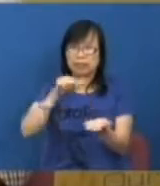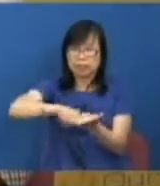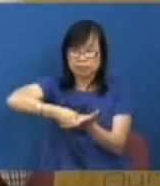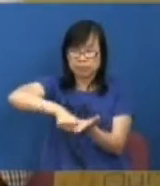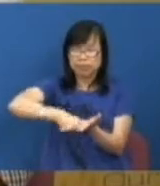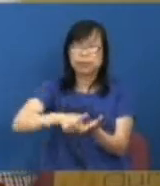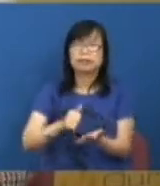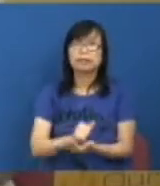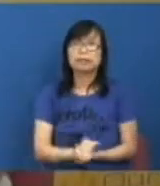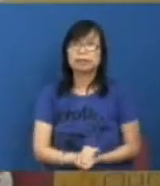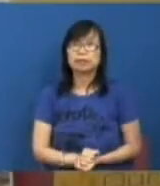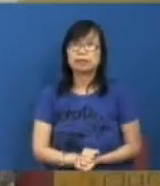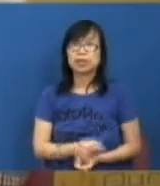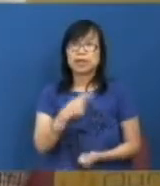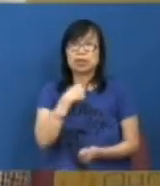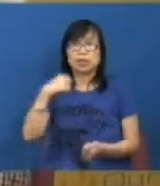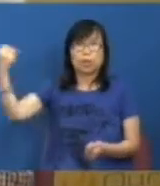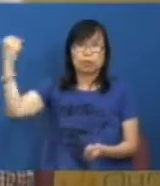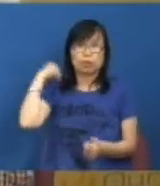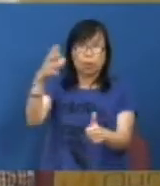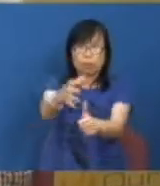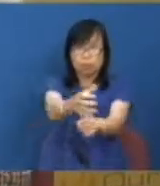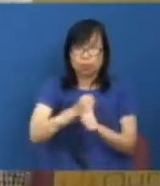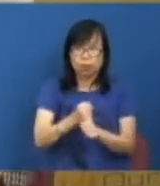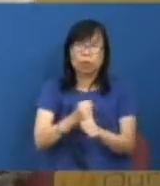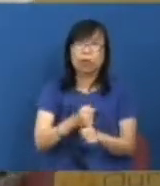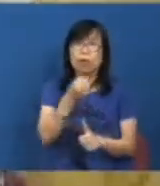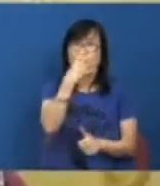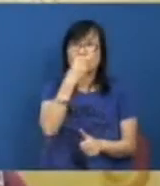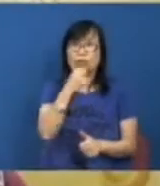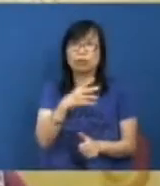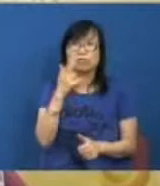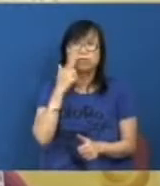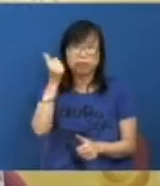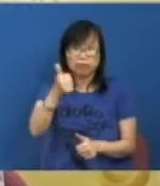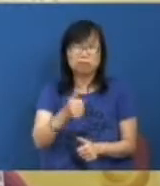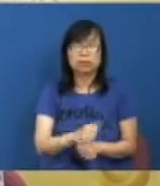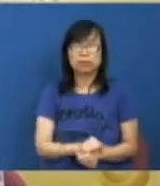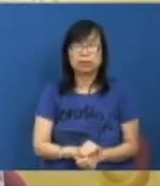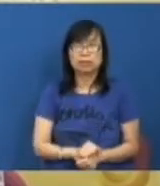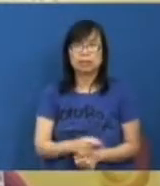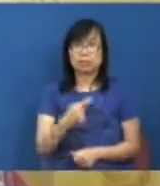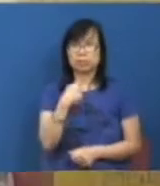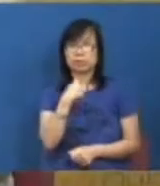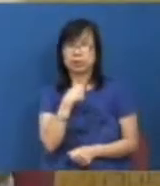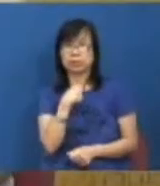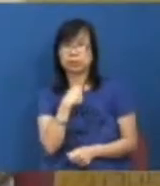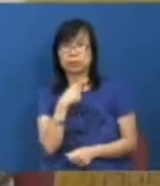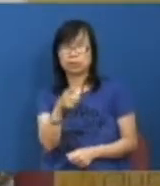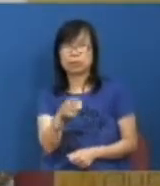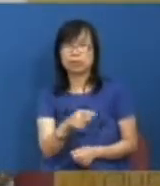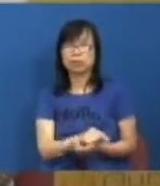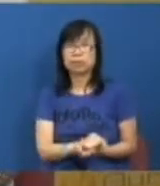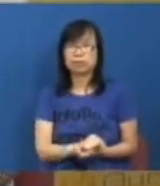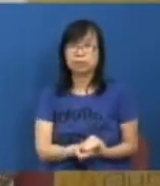都叫強搶我哋香港福利嘅。我覺得呢樣嘢不單止係咁啊，仲要咧係佢哋會